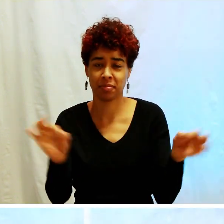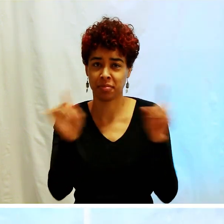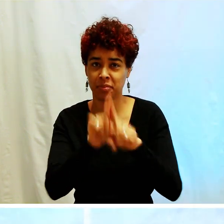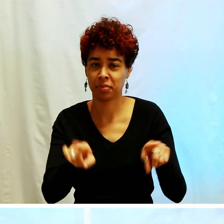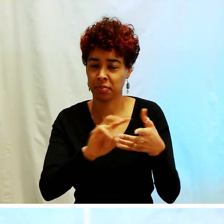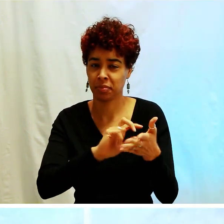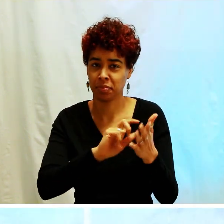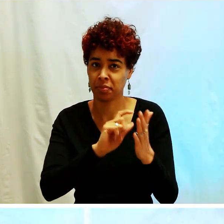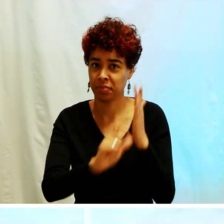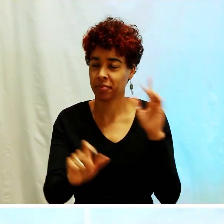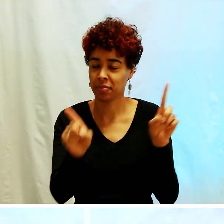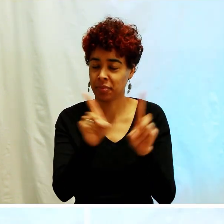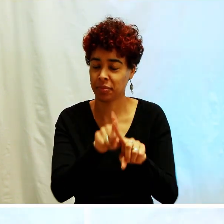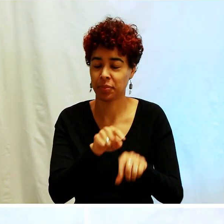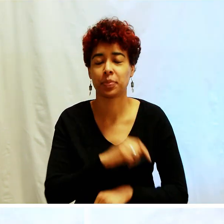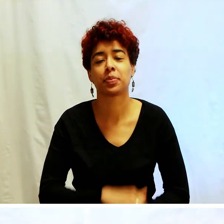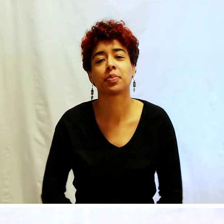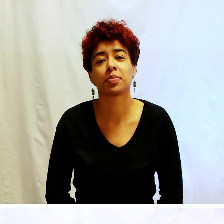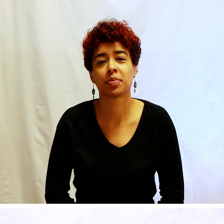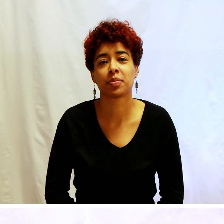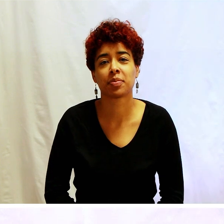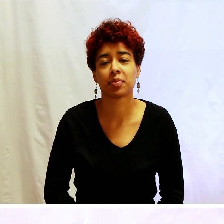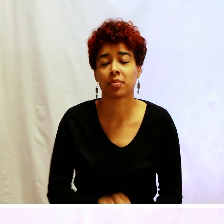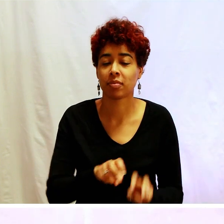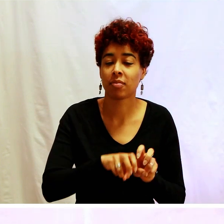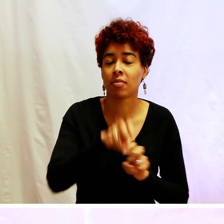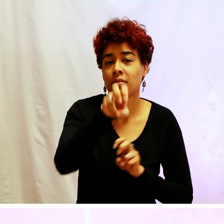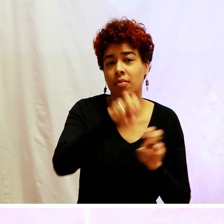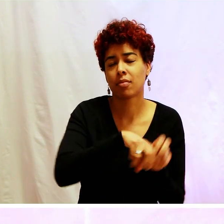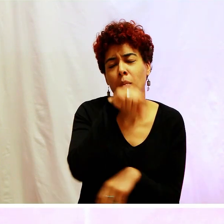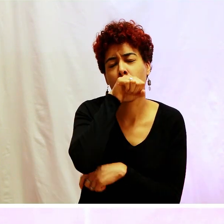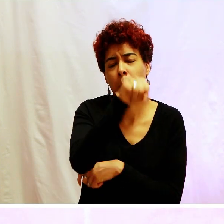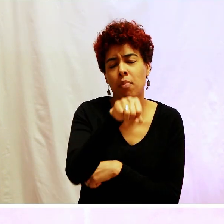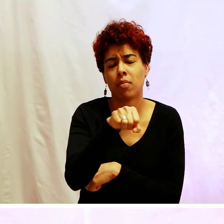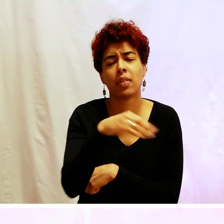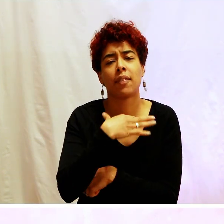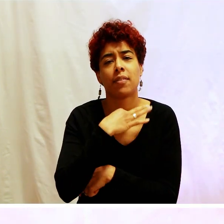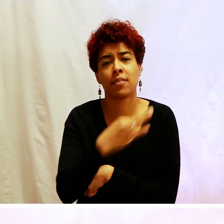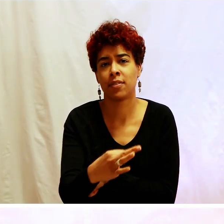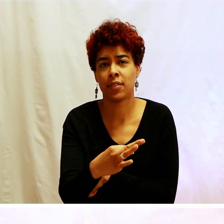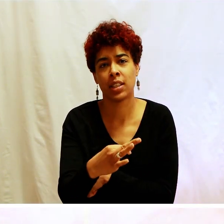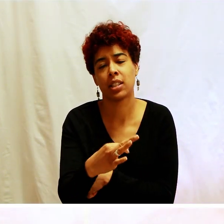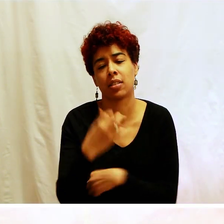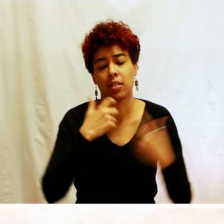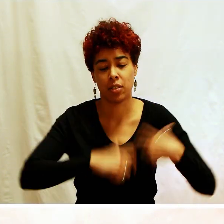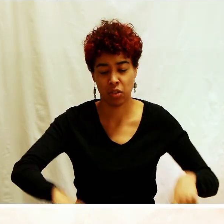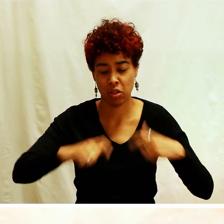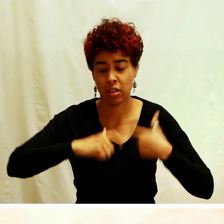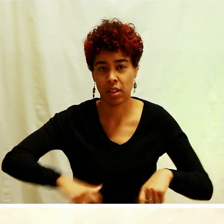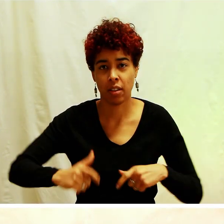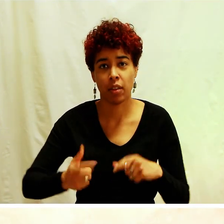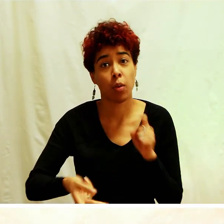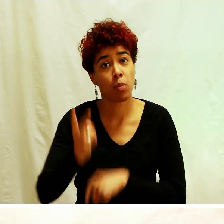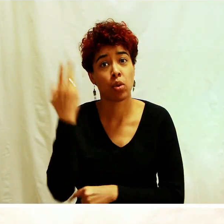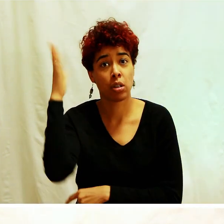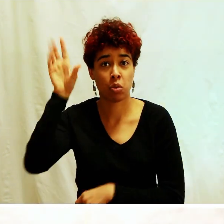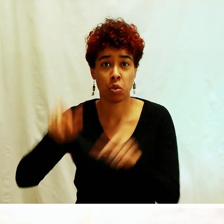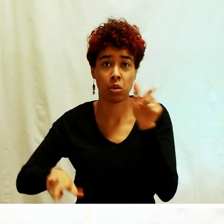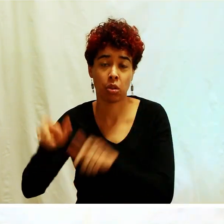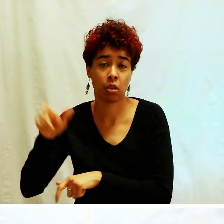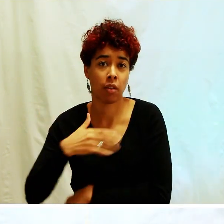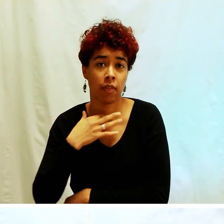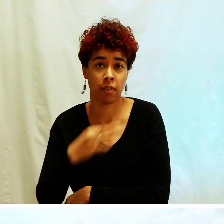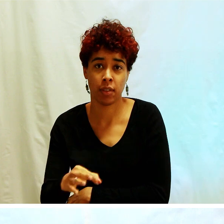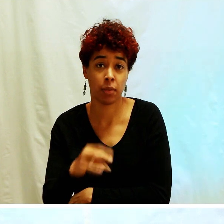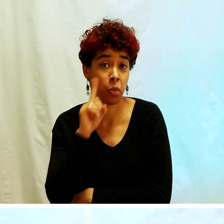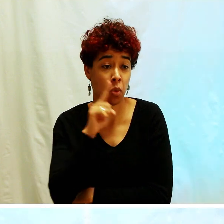même verset. Israël aimait Joseph plus que tous ses autres fils, parce qu'il l'avait eu dans sa vieillesse.